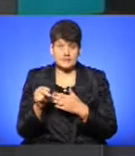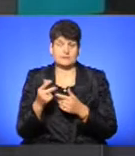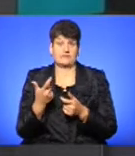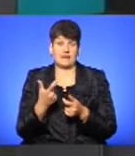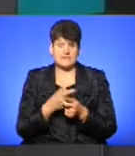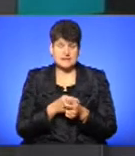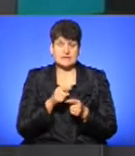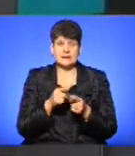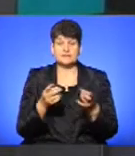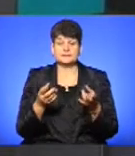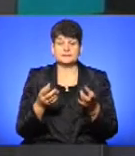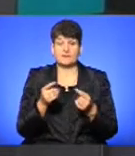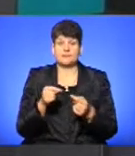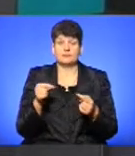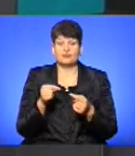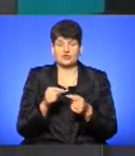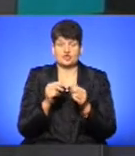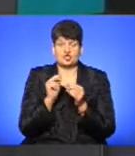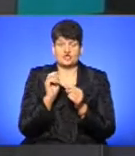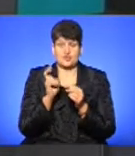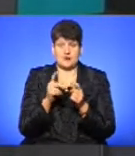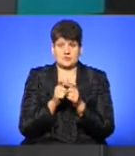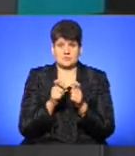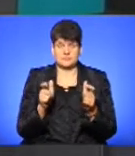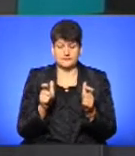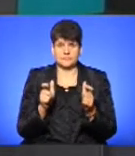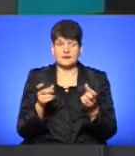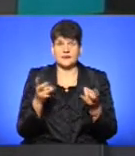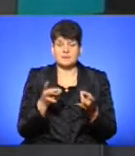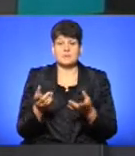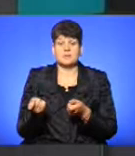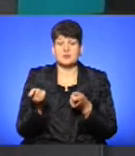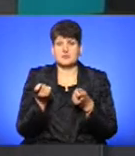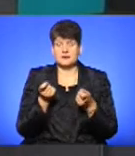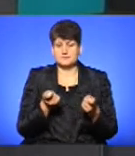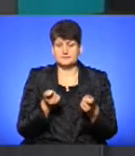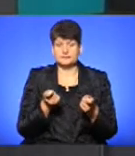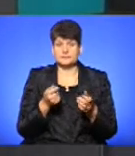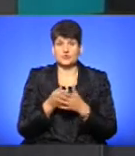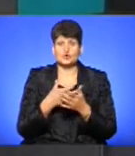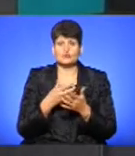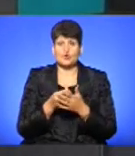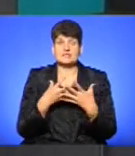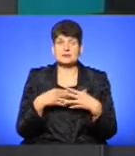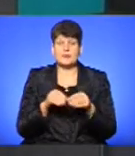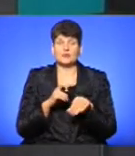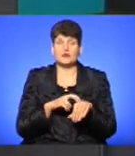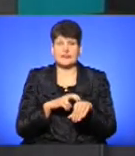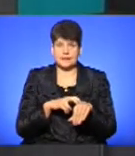відповідно, з чеком, що ви її придбали, треба доставити до свого сімейного лікаря,